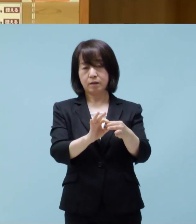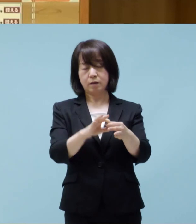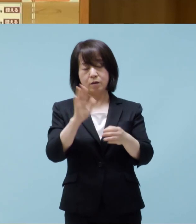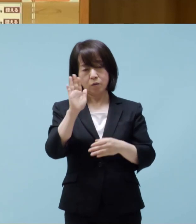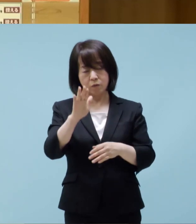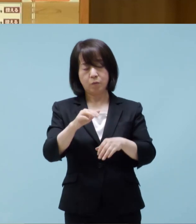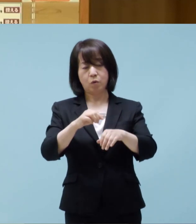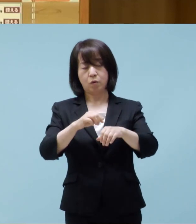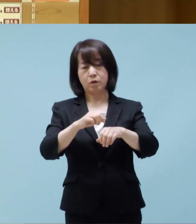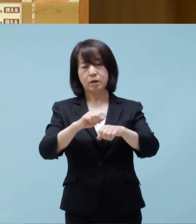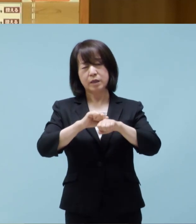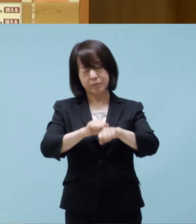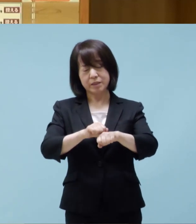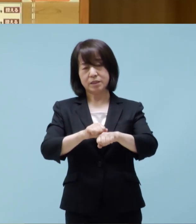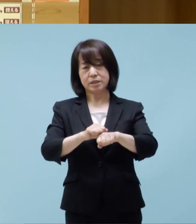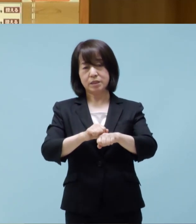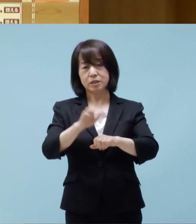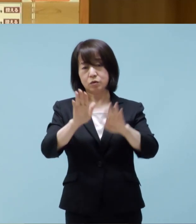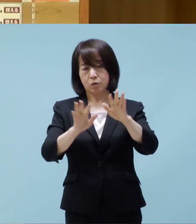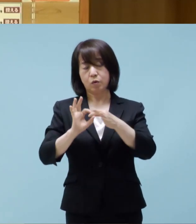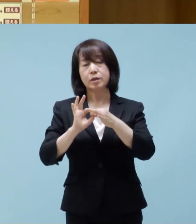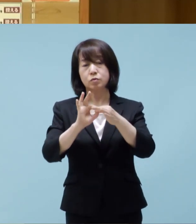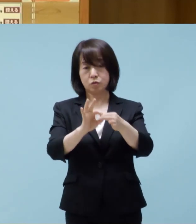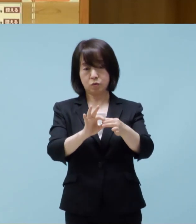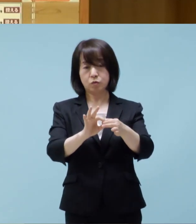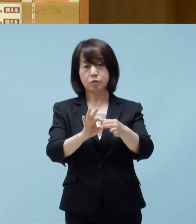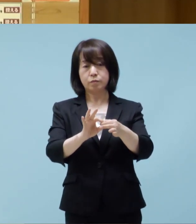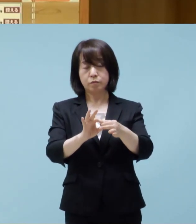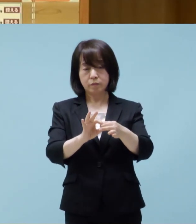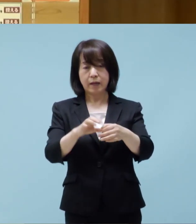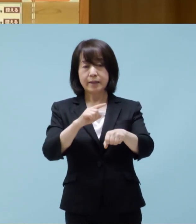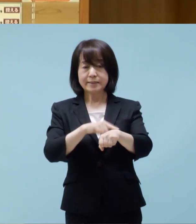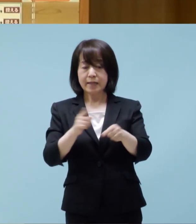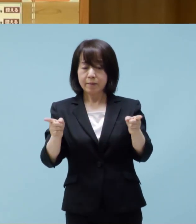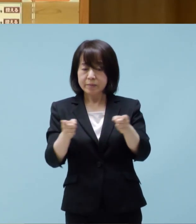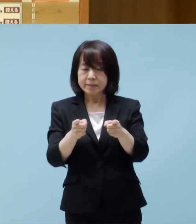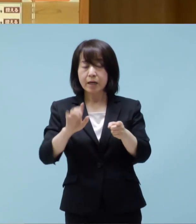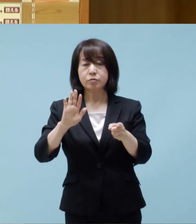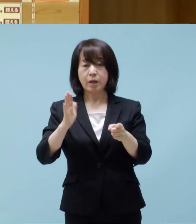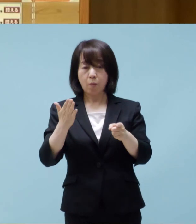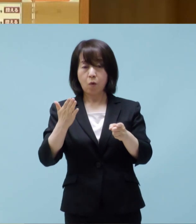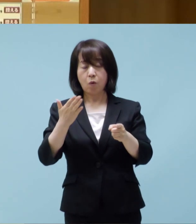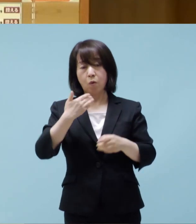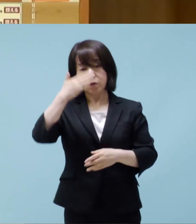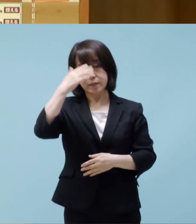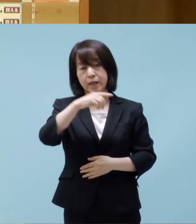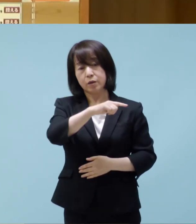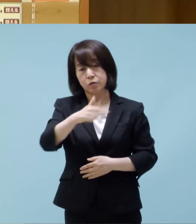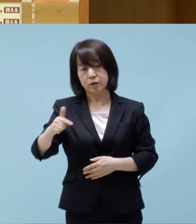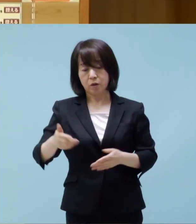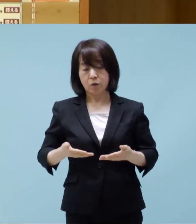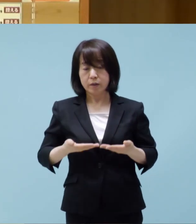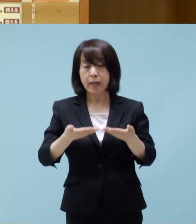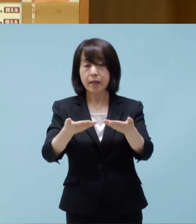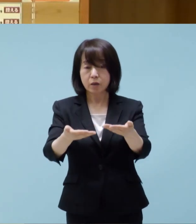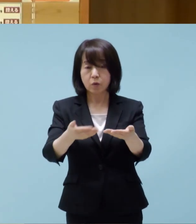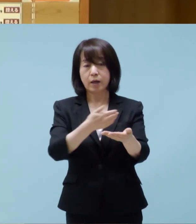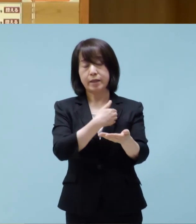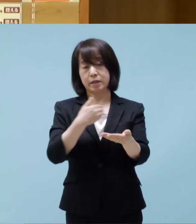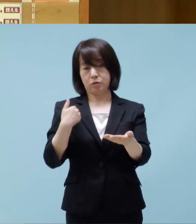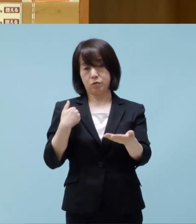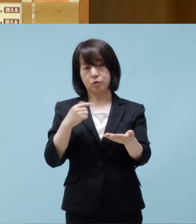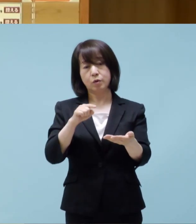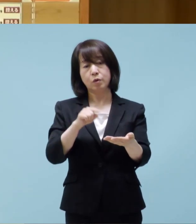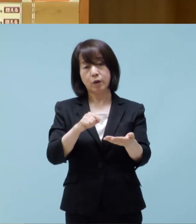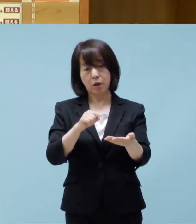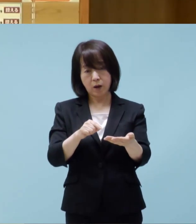が、短い時間ではあってもですね、そういった酒類の提供ができるということは飲食店に